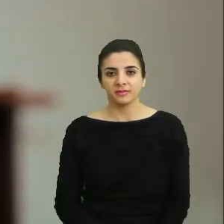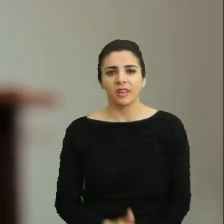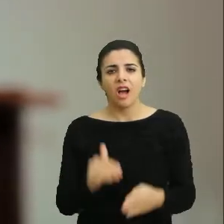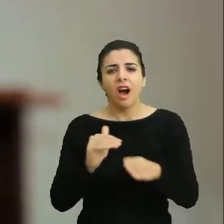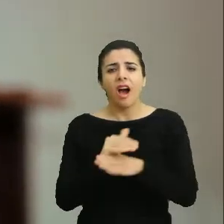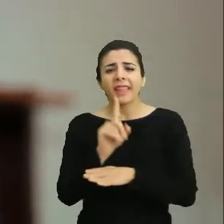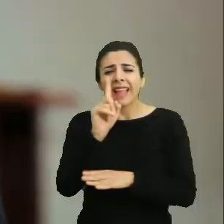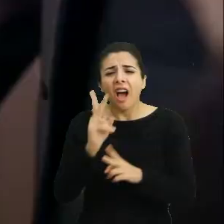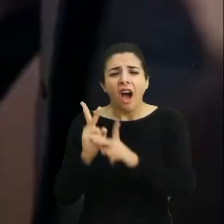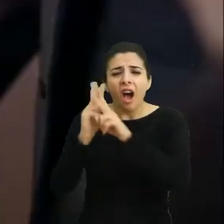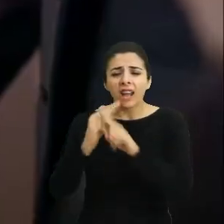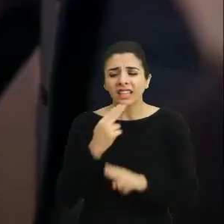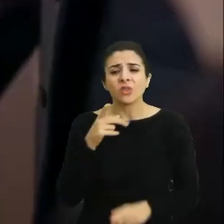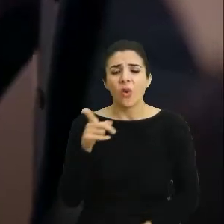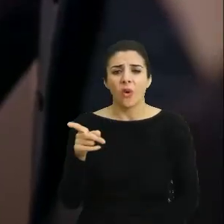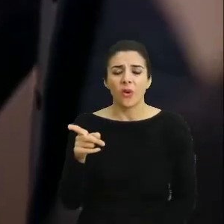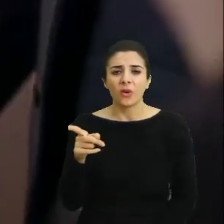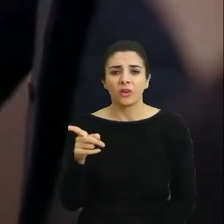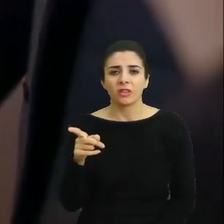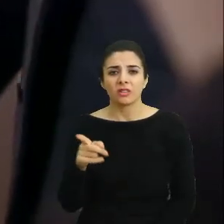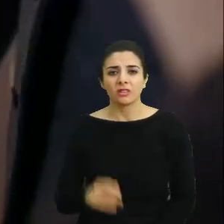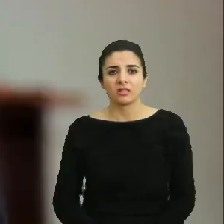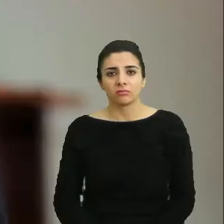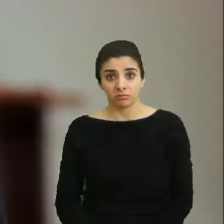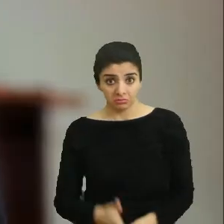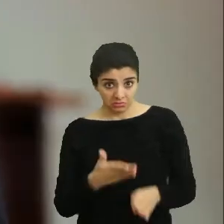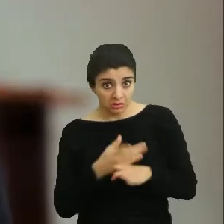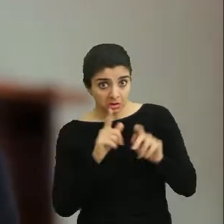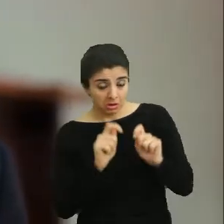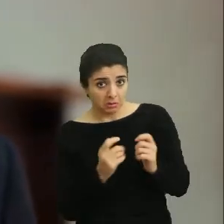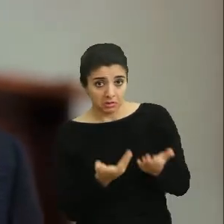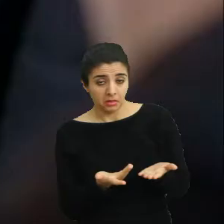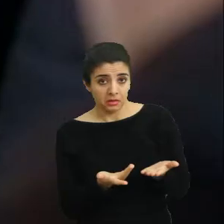Hayattaki tek umudu o kız. Amma yaptın ha.